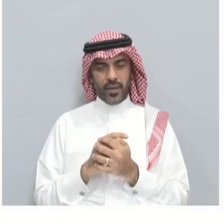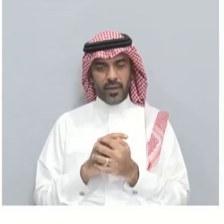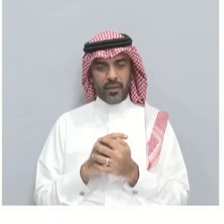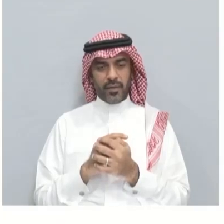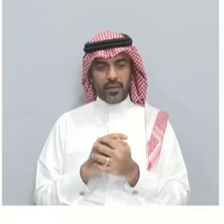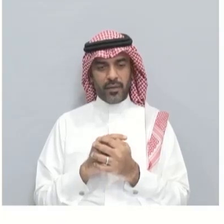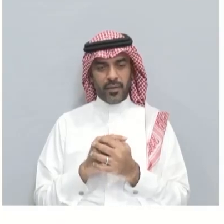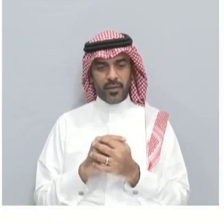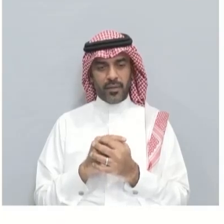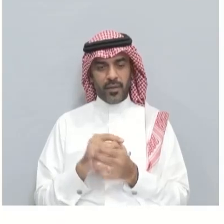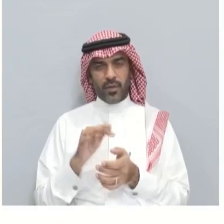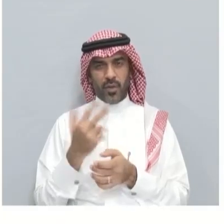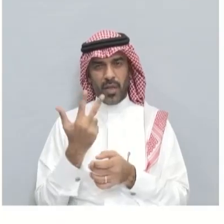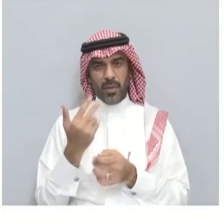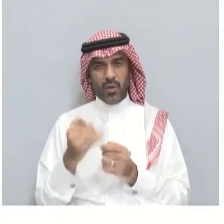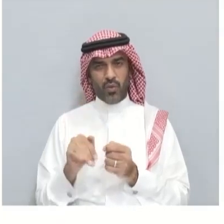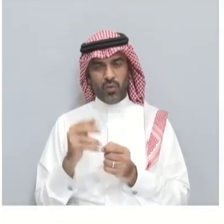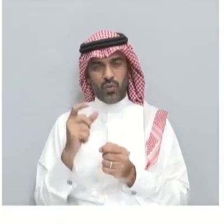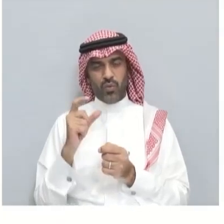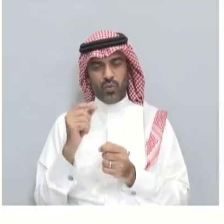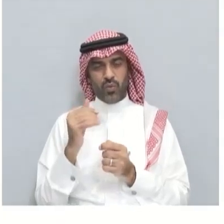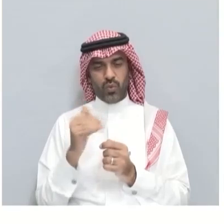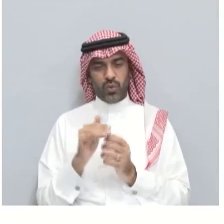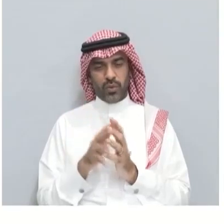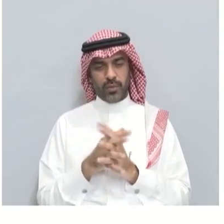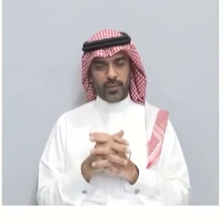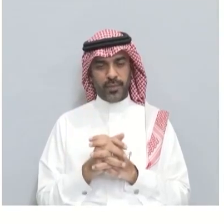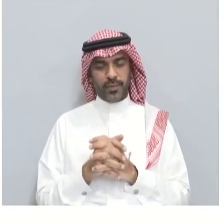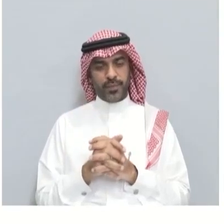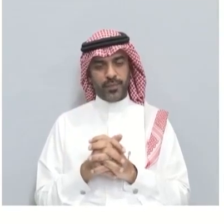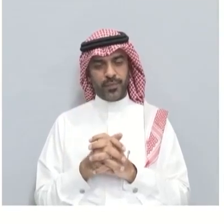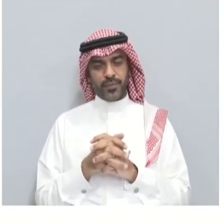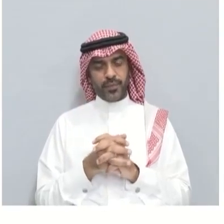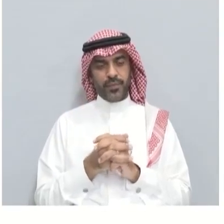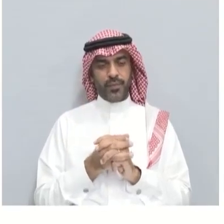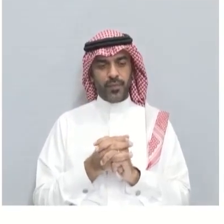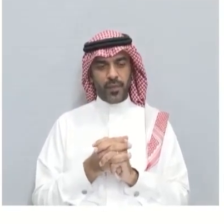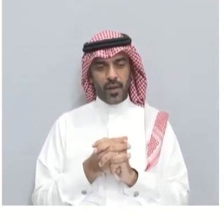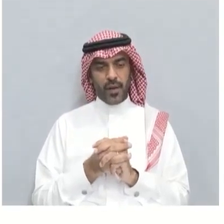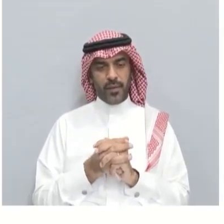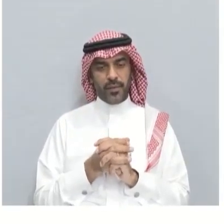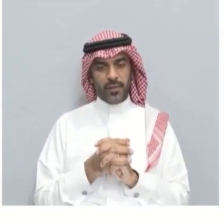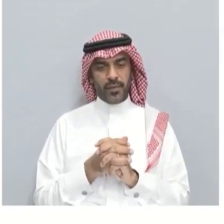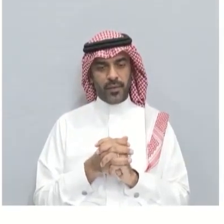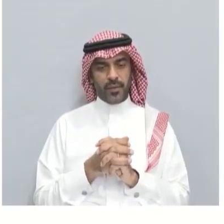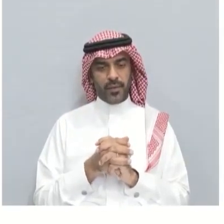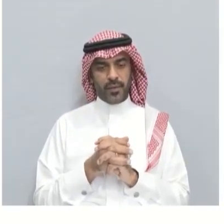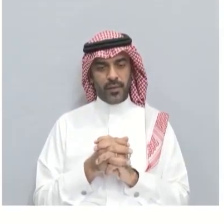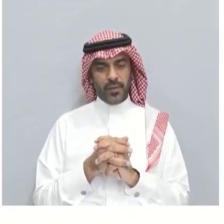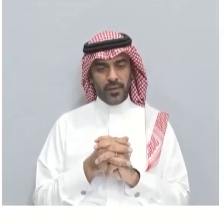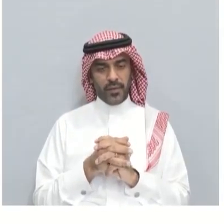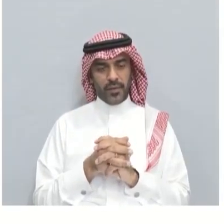ق تقريبا بحدود ال 8 ونص اذا احنا رسمنا بصوره ماذا صحيحه طرحنا الزمنين اعطينا ماذا اعطينا